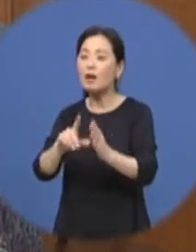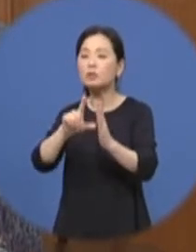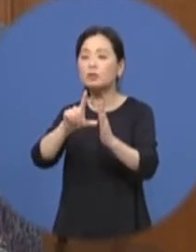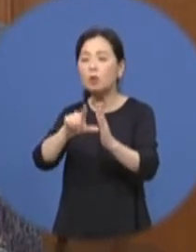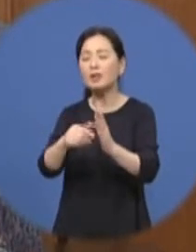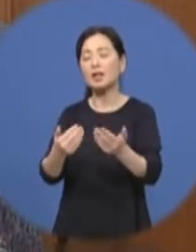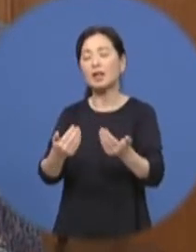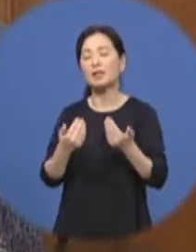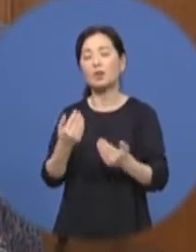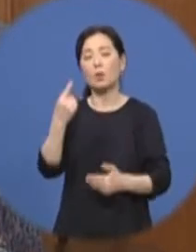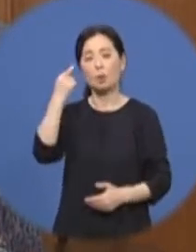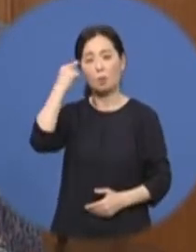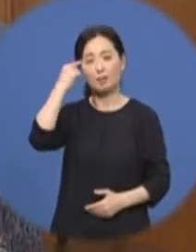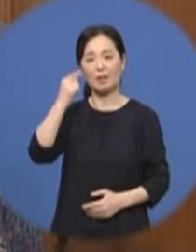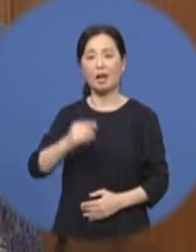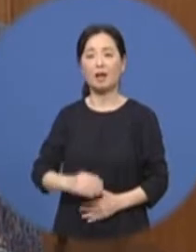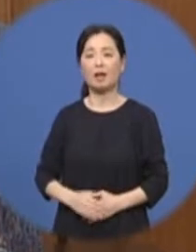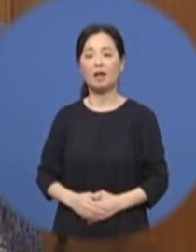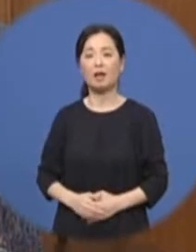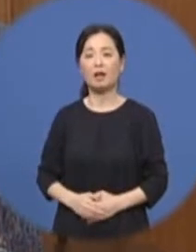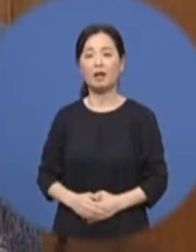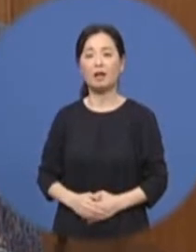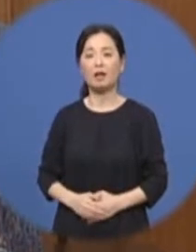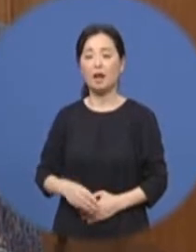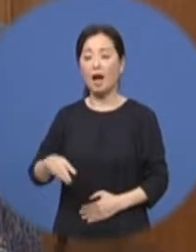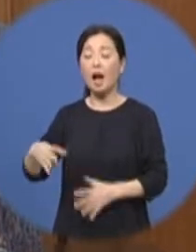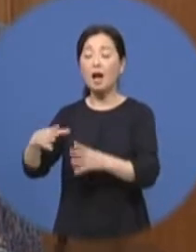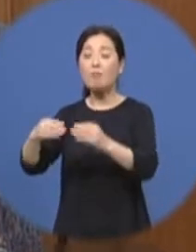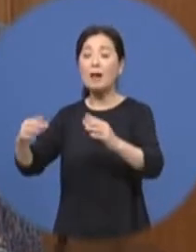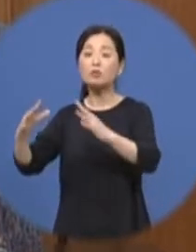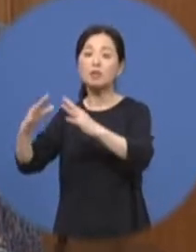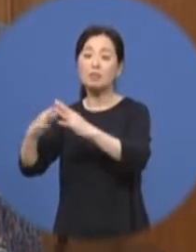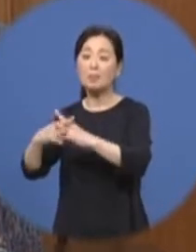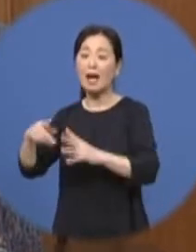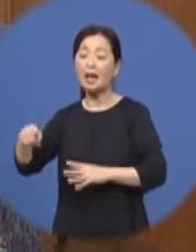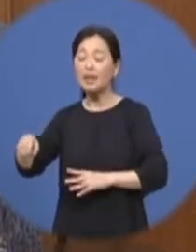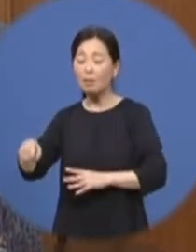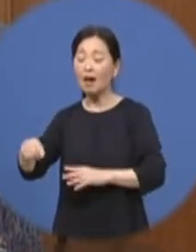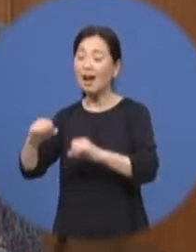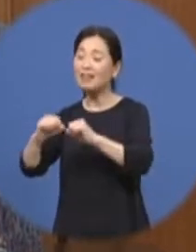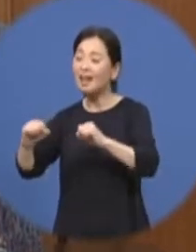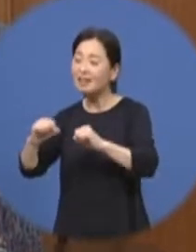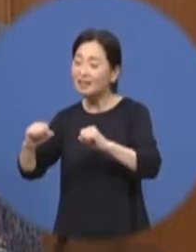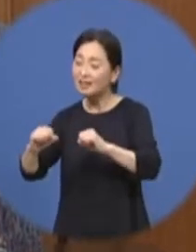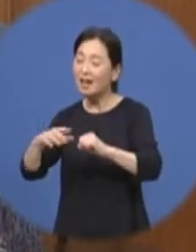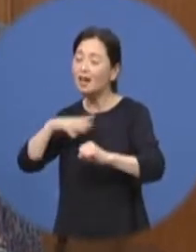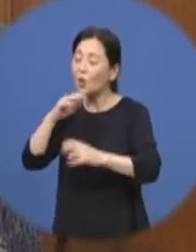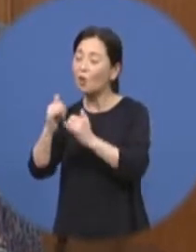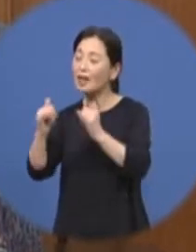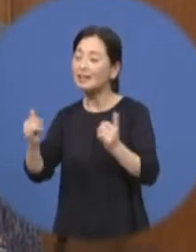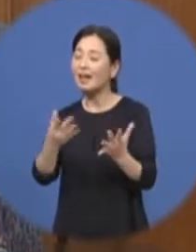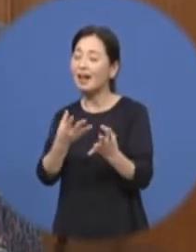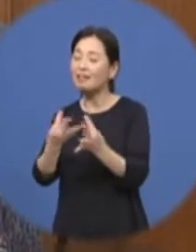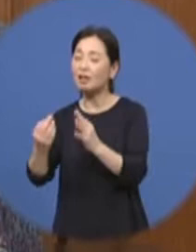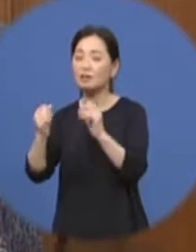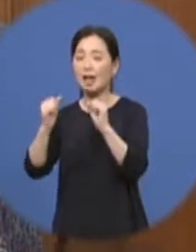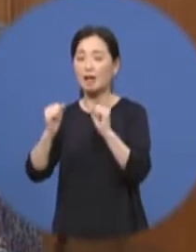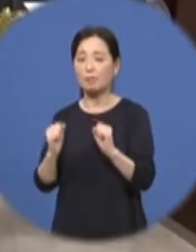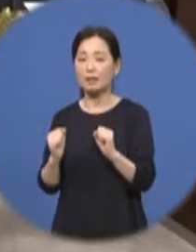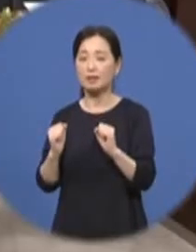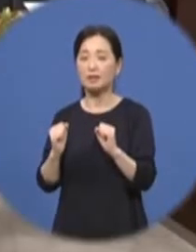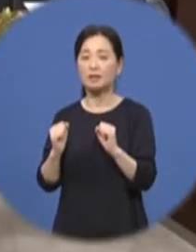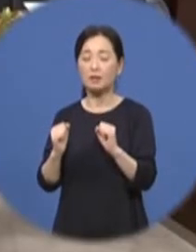で、あの真国宮には本当に元気なお年寄りの方がたくさんいらっしゃって、あの子どもたち